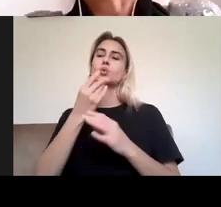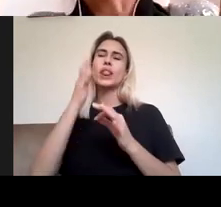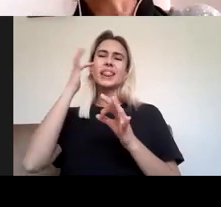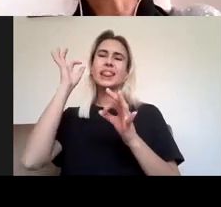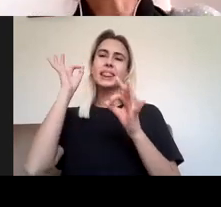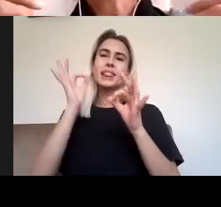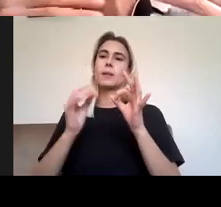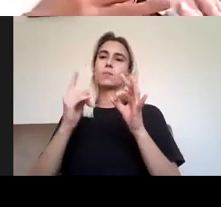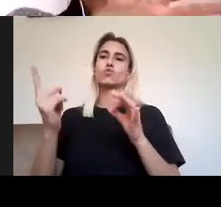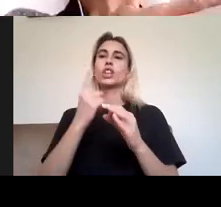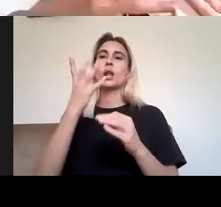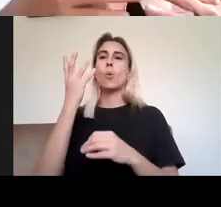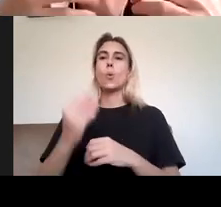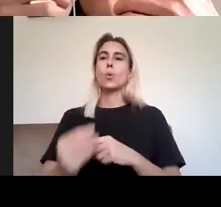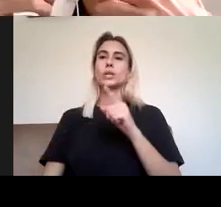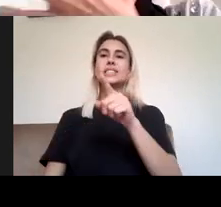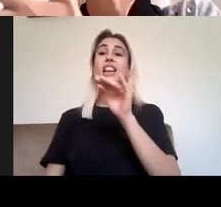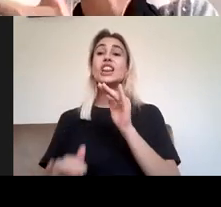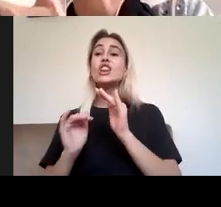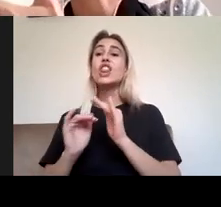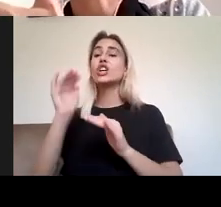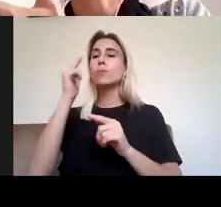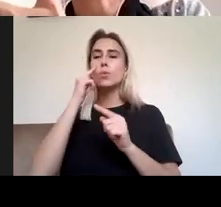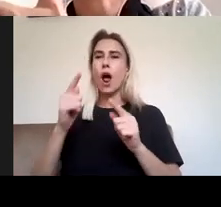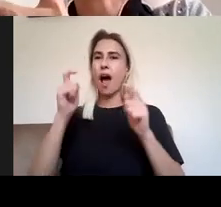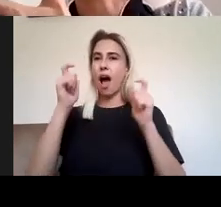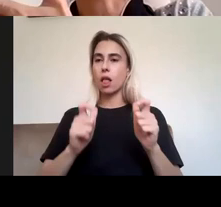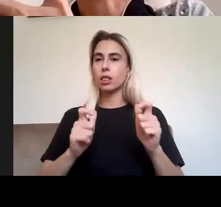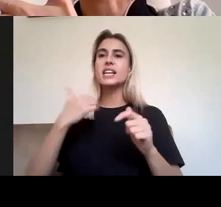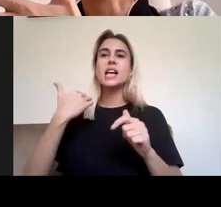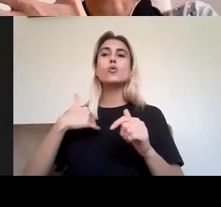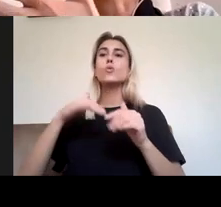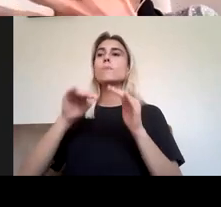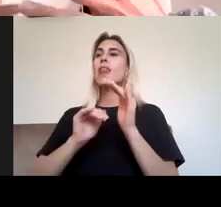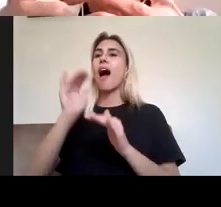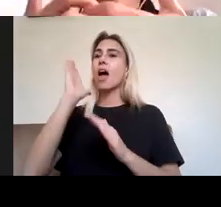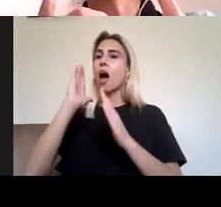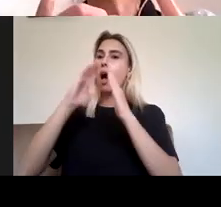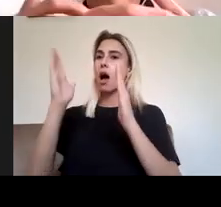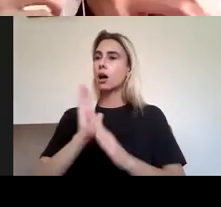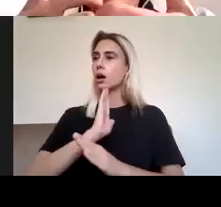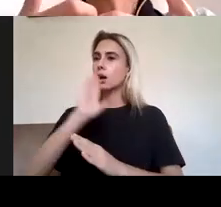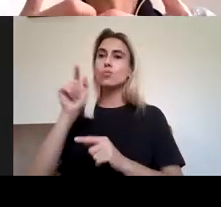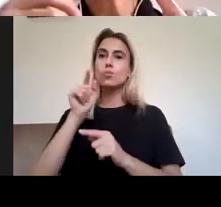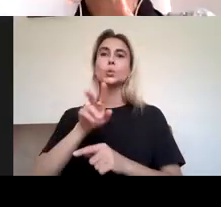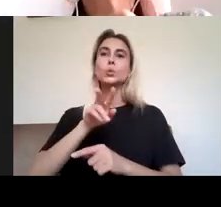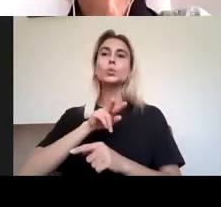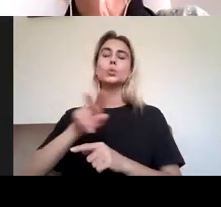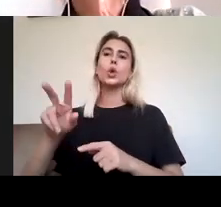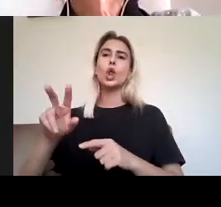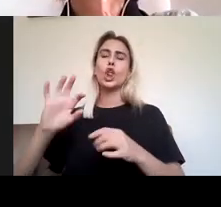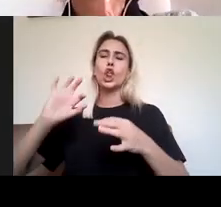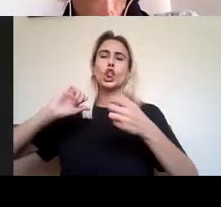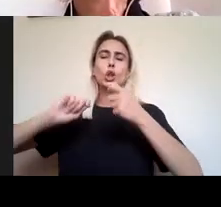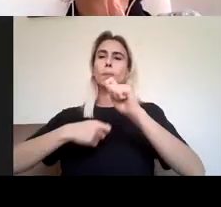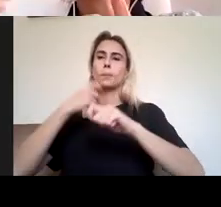şekilde oluşuyor. Sizin yaşam alanınızdan çıkıp kamusal bir binaya geçtiğiniz andan itibaren zaten süreç burada düğümleniyor. Kamu